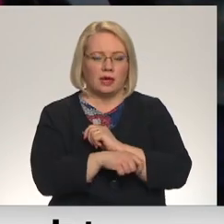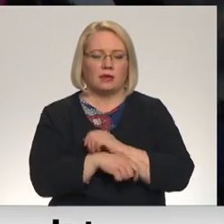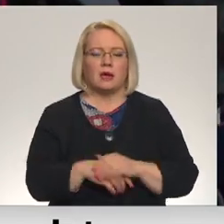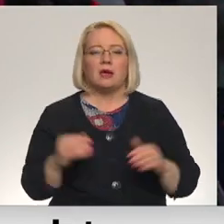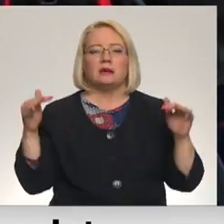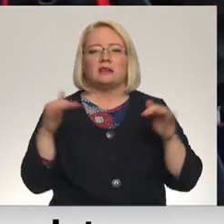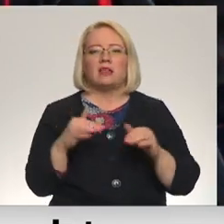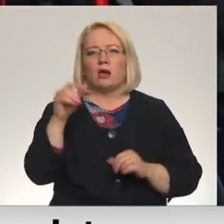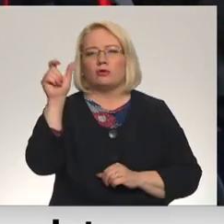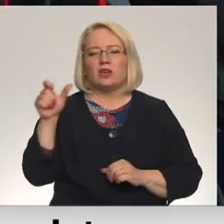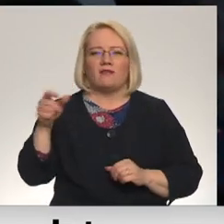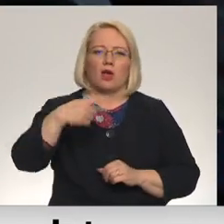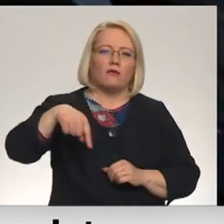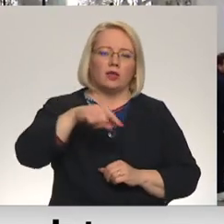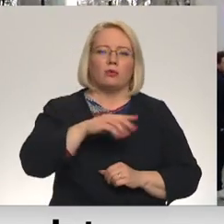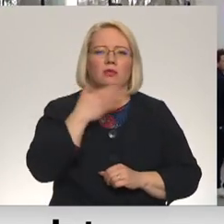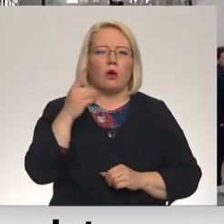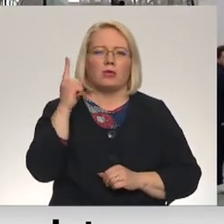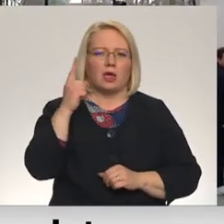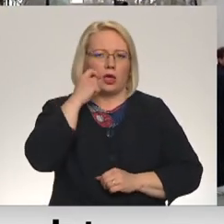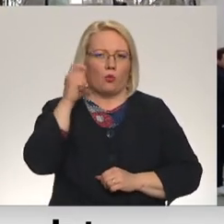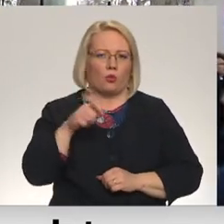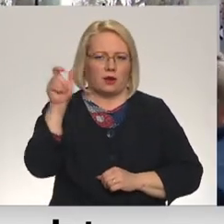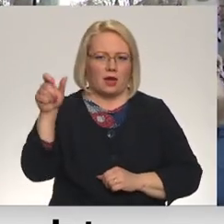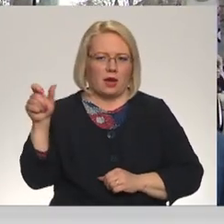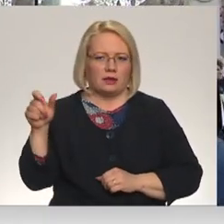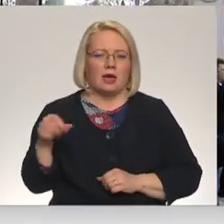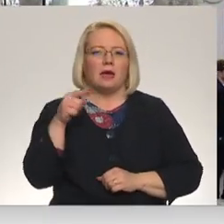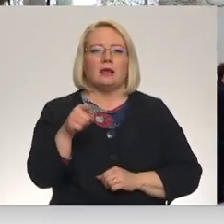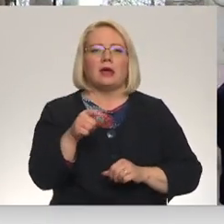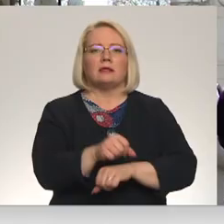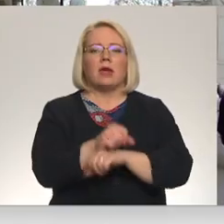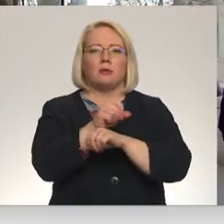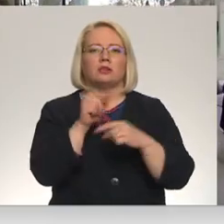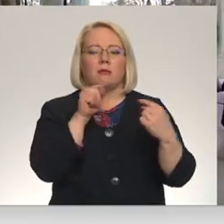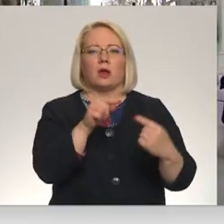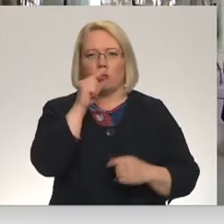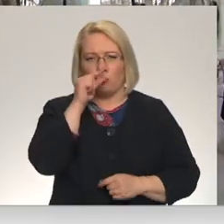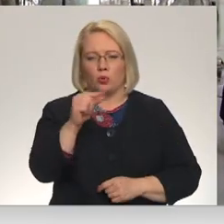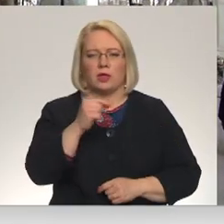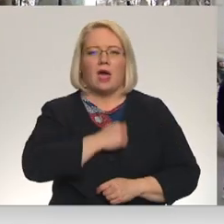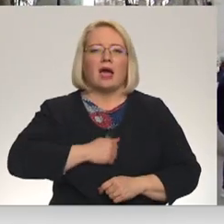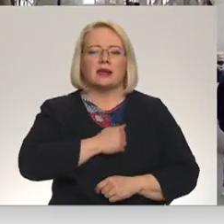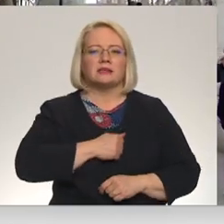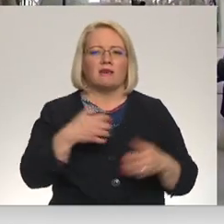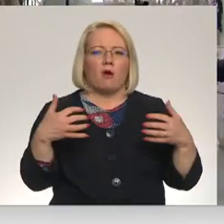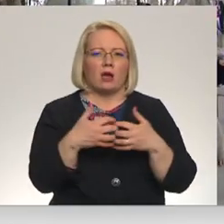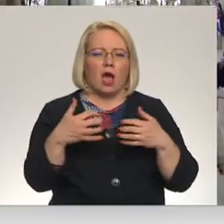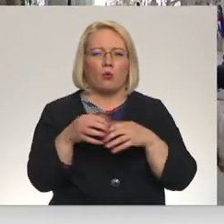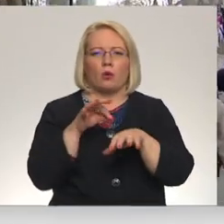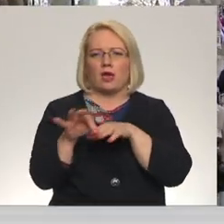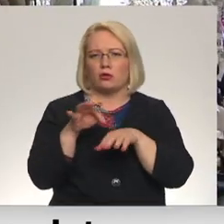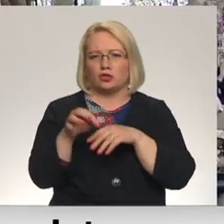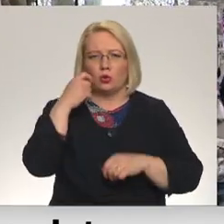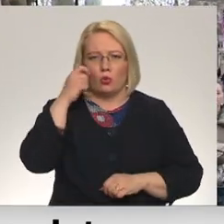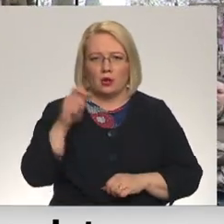Sanākušo vidū ir ne tikai ukrāņi. Šī ir demonstrācija pret Putina agresīvo karu Ukrainā un genocīdu.